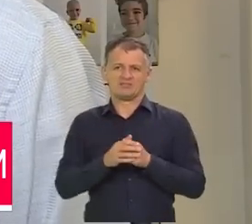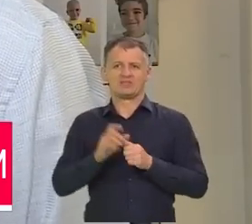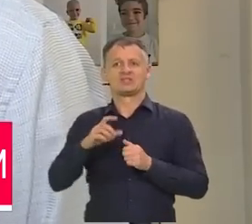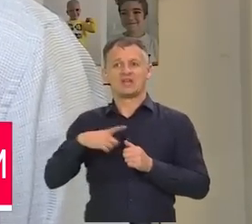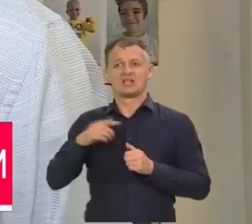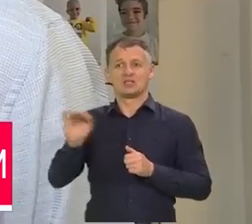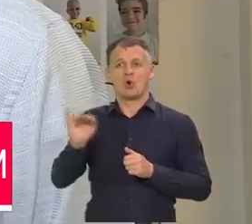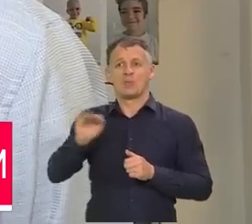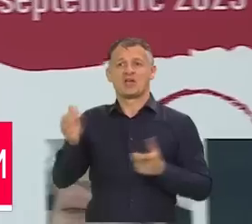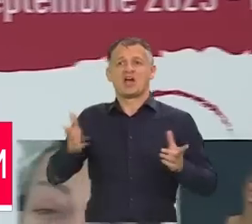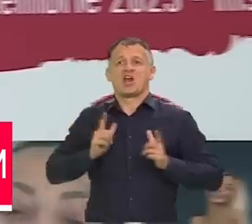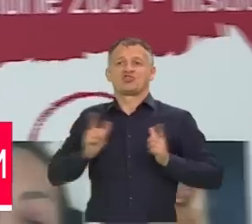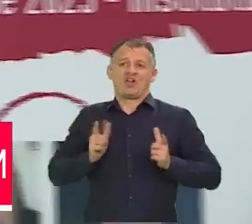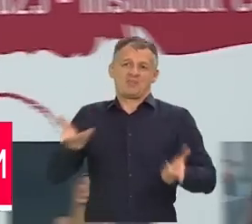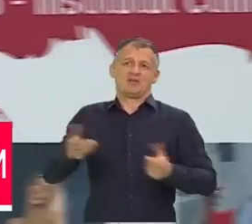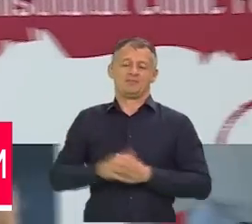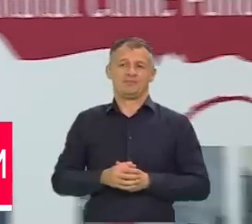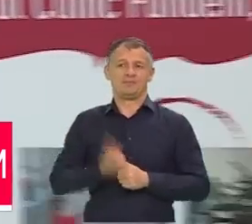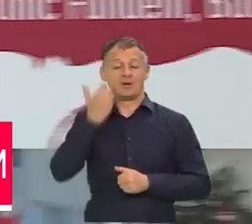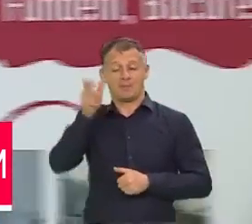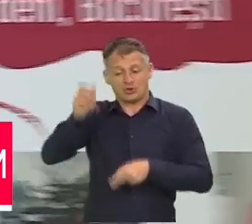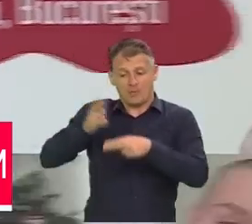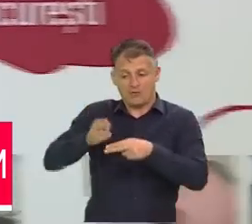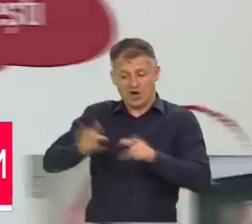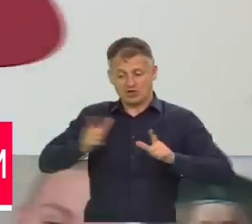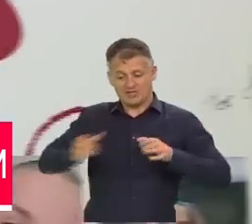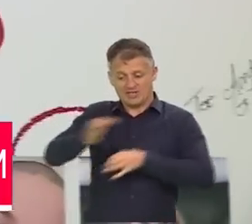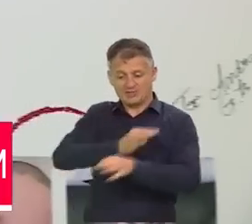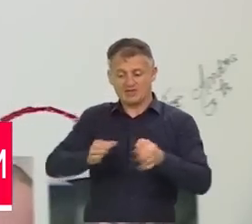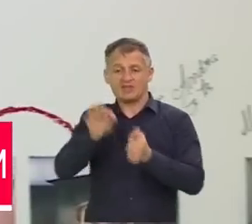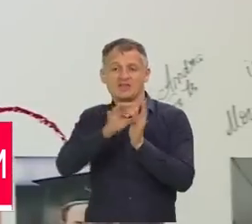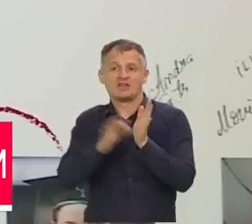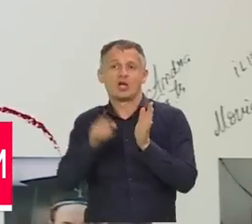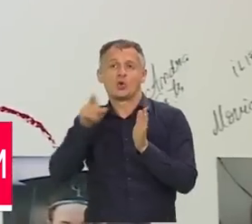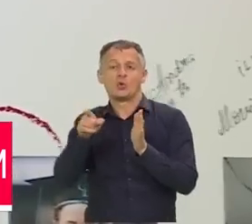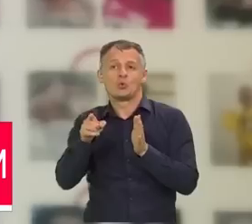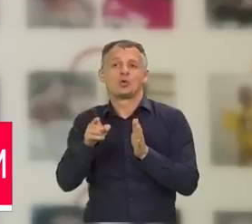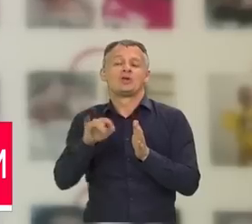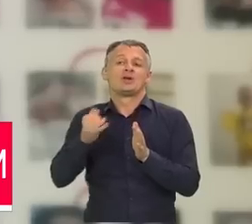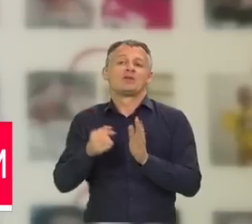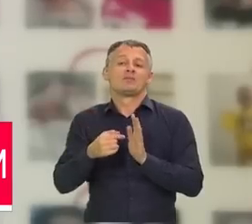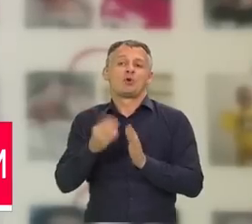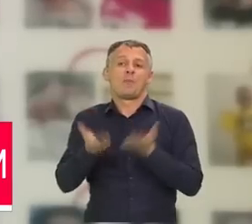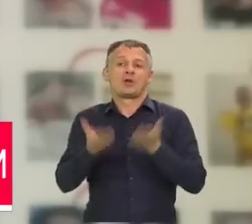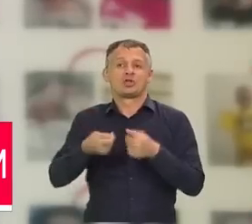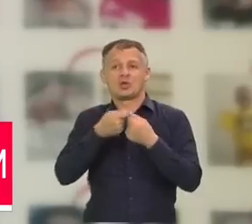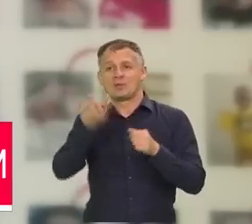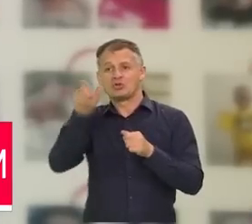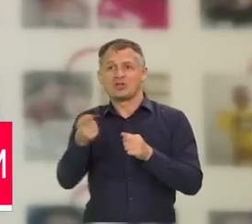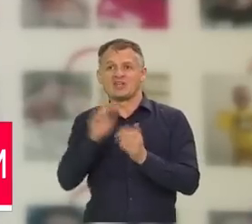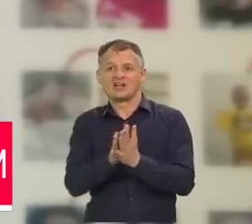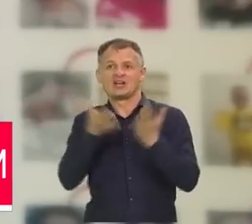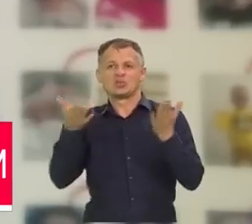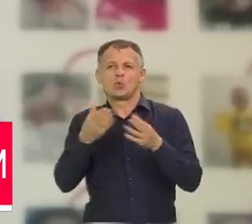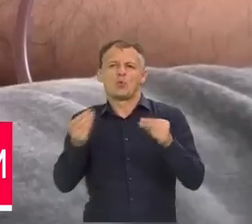copii care așteaptă. Când un pacient are nevoie de transplant, datele sale genetice sunt comparate cu cele ale tuturor oamenilor din registru. Sunt mii